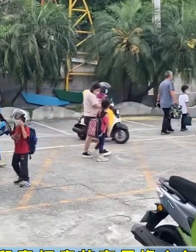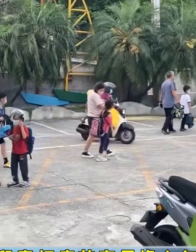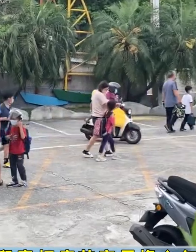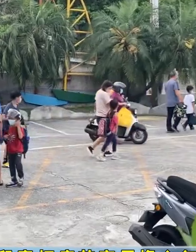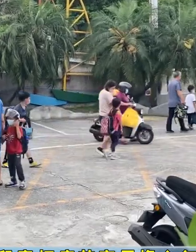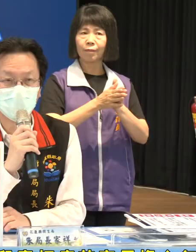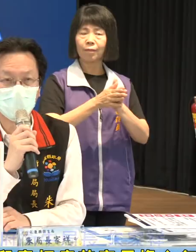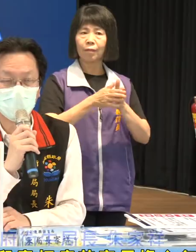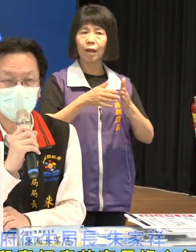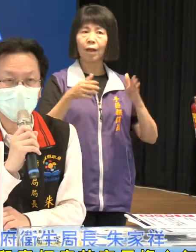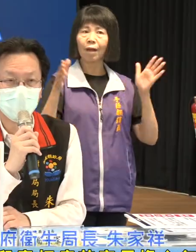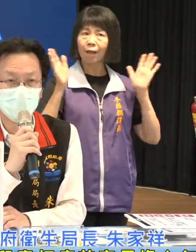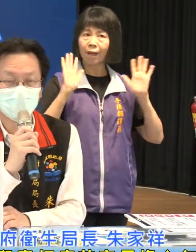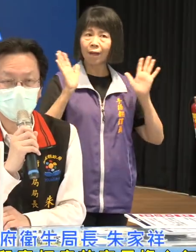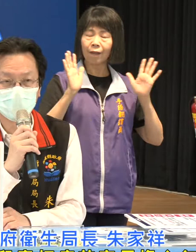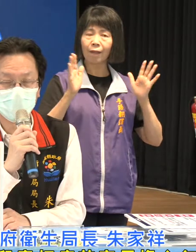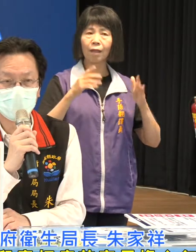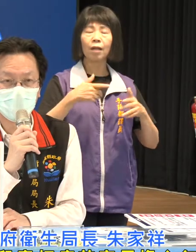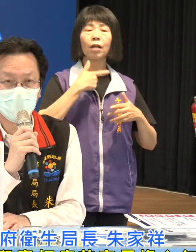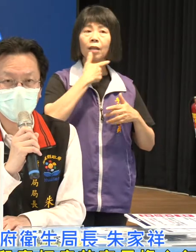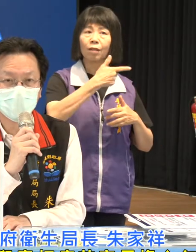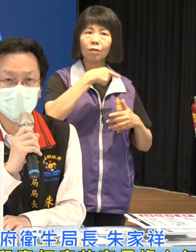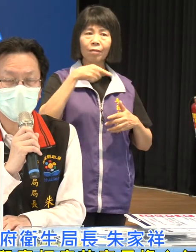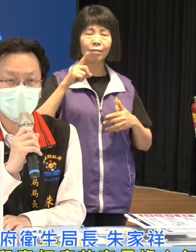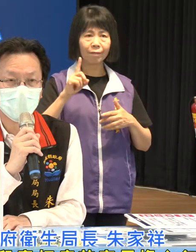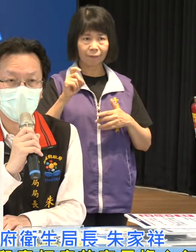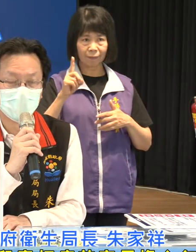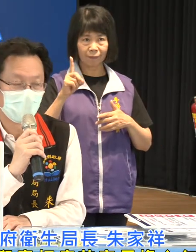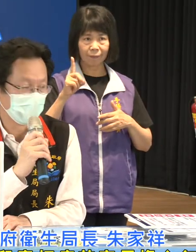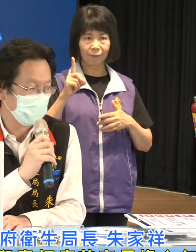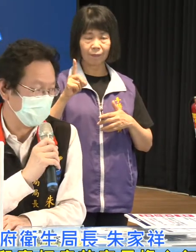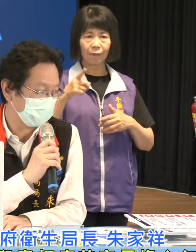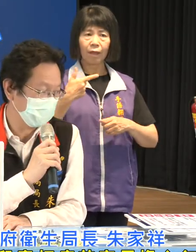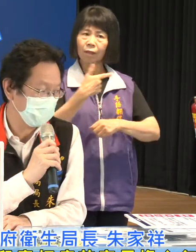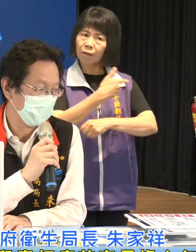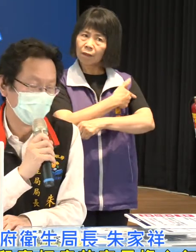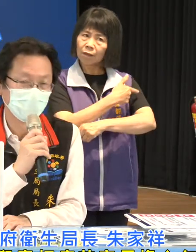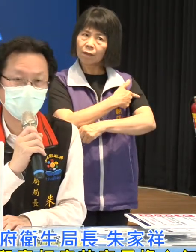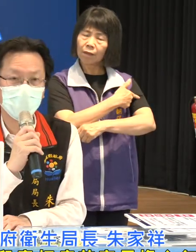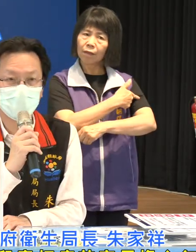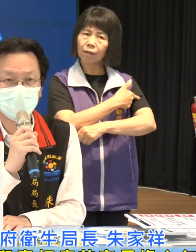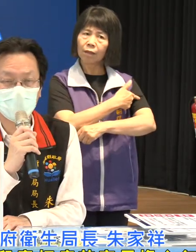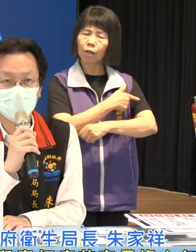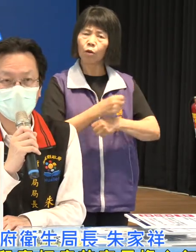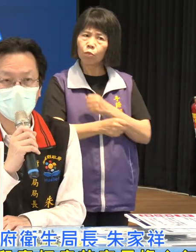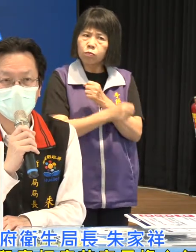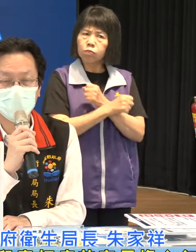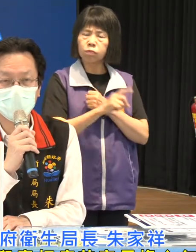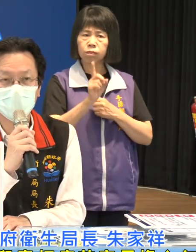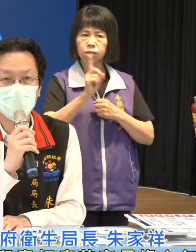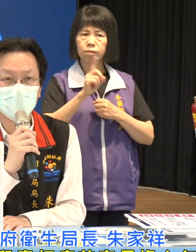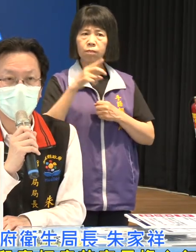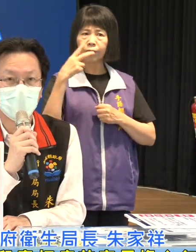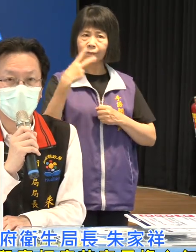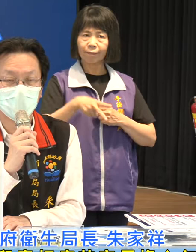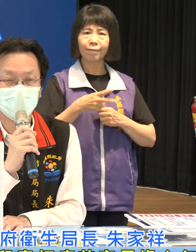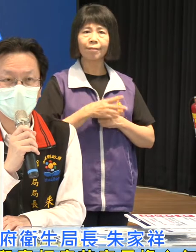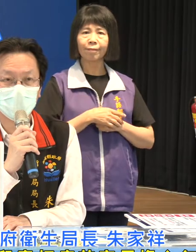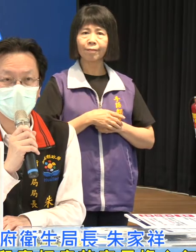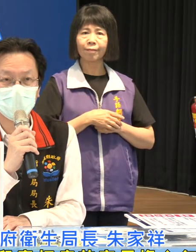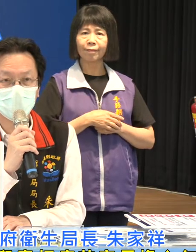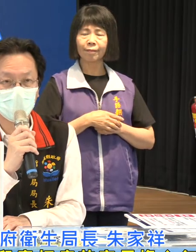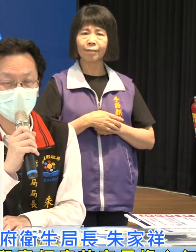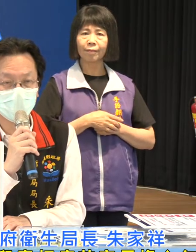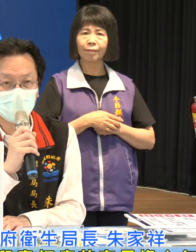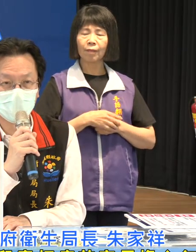们那个学童啊，六到十一岁的孩子，那打疫苗的注意事项啊，已经这